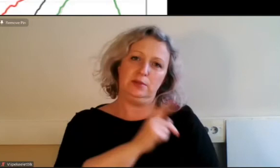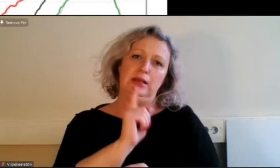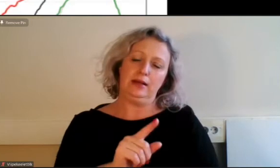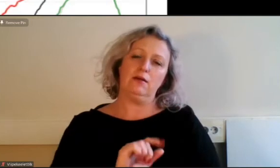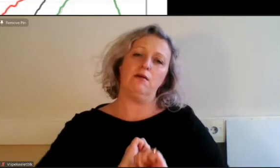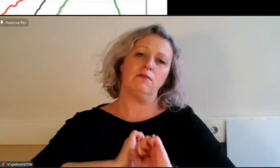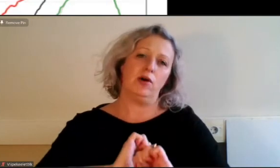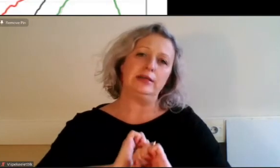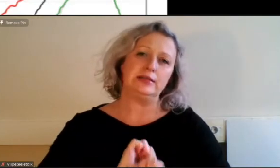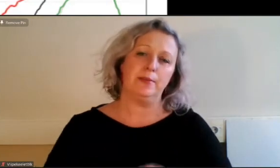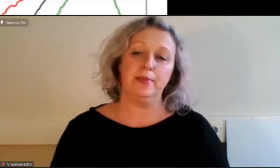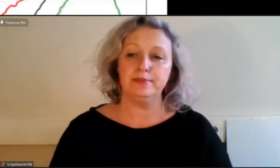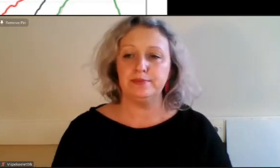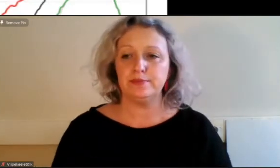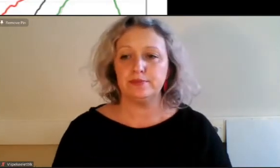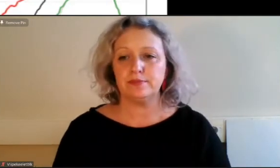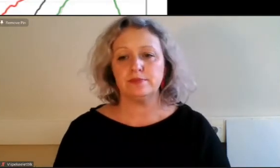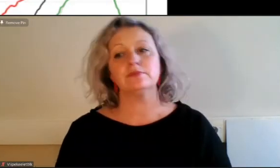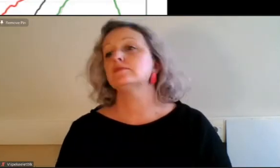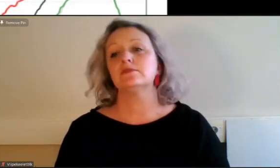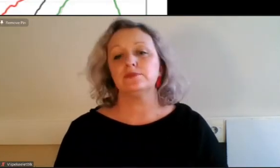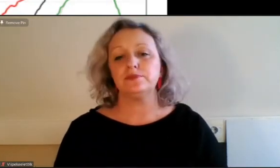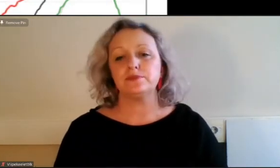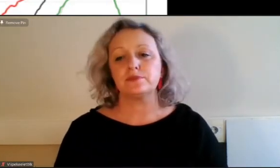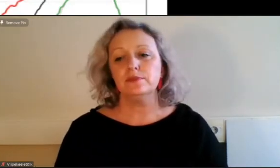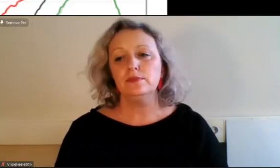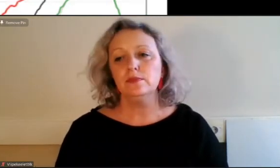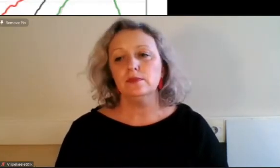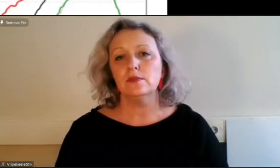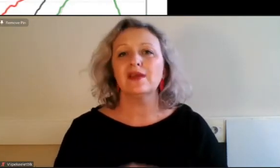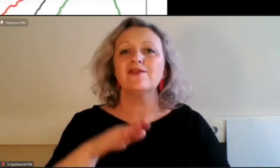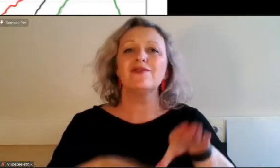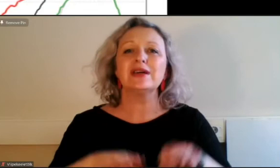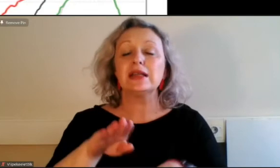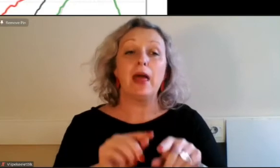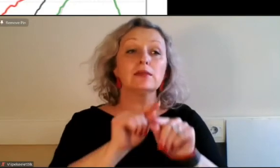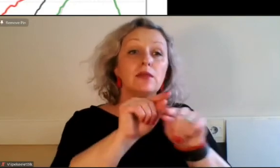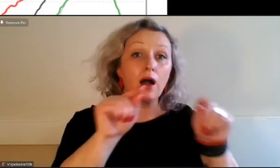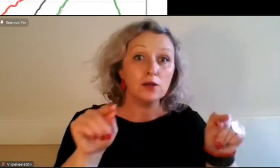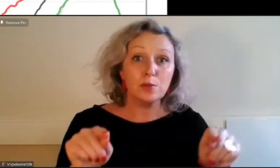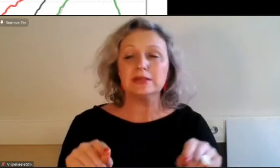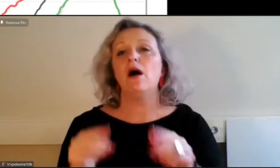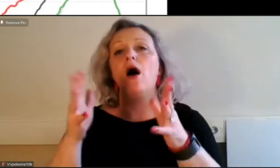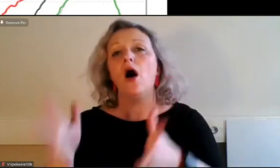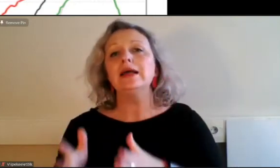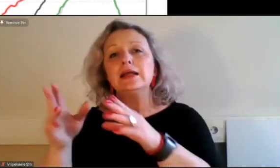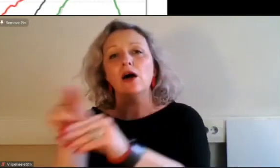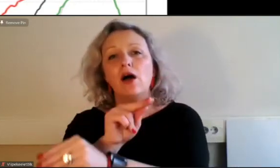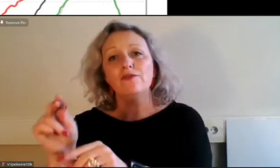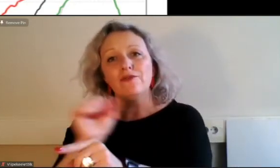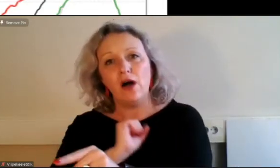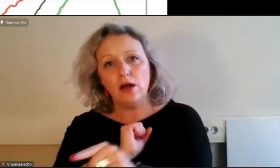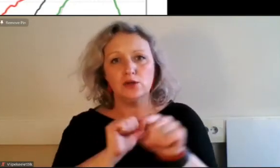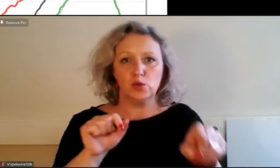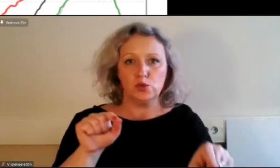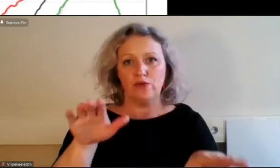kevadest hakkame pihta. Punasega on märgitud need, kes on vaktsineerimata ja kevadel oli nende hulgas väga hull